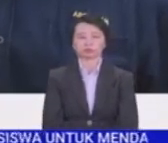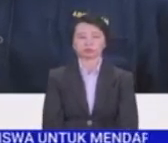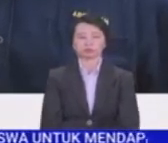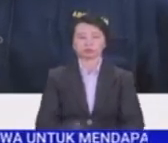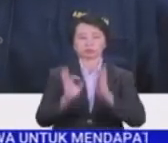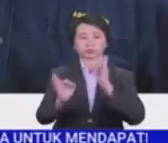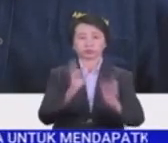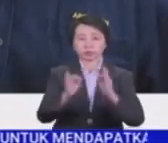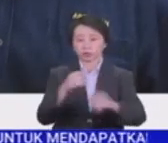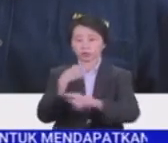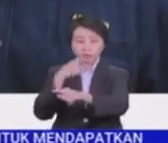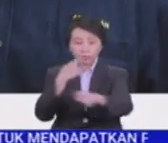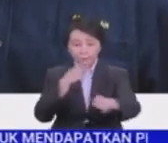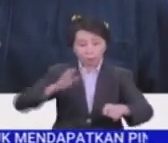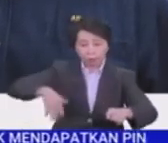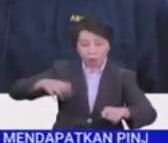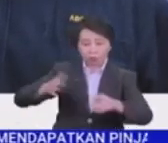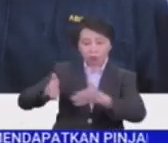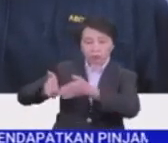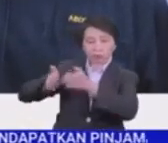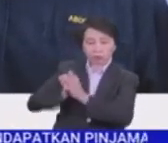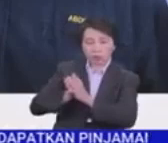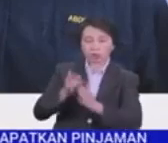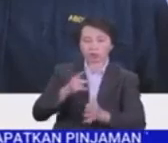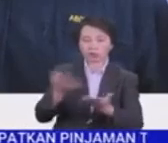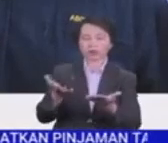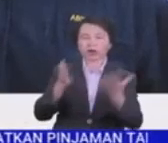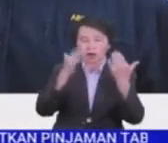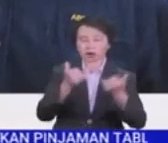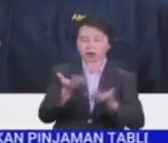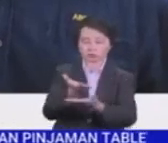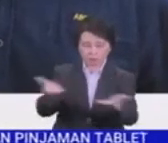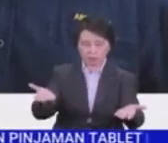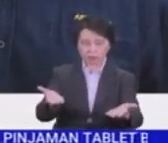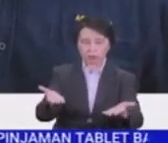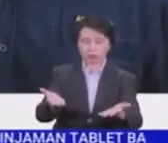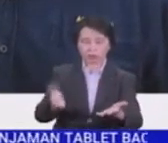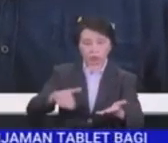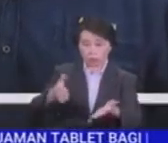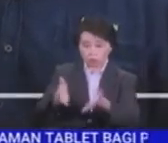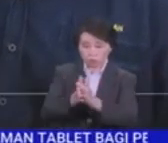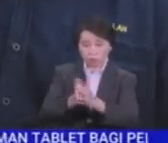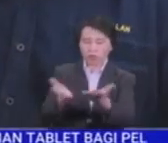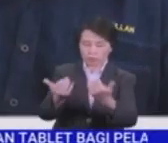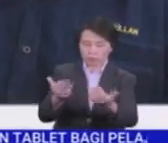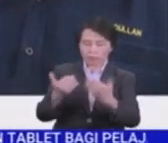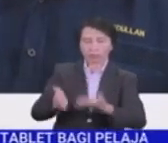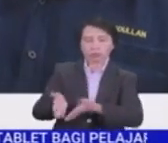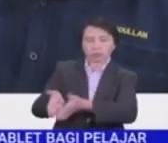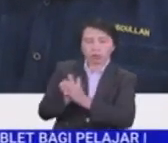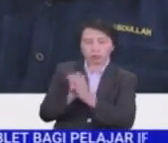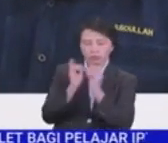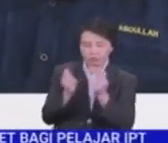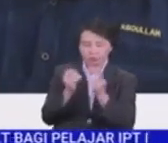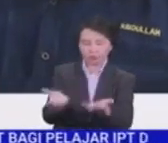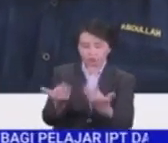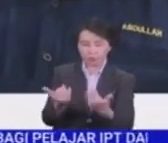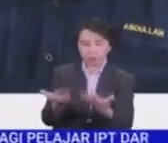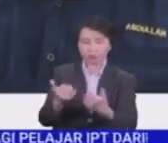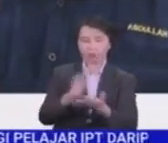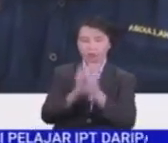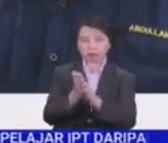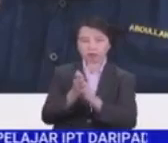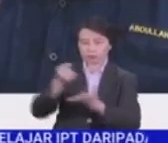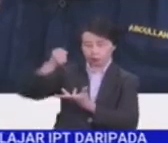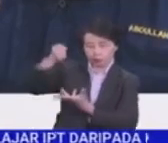Kalau sesiapa yang masih belum memohon, kita mengharapkan mereka dapat memohon segera supaya